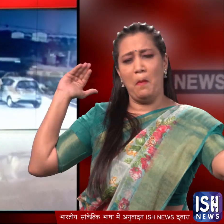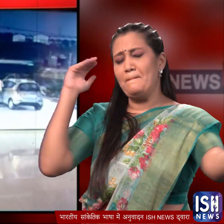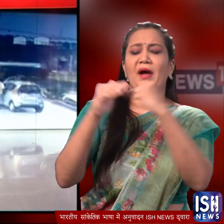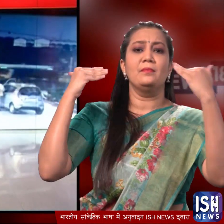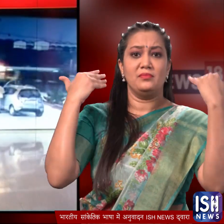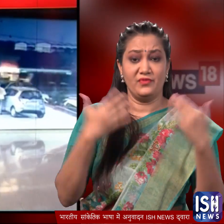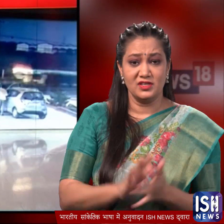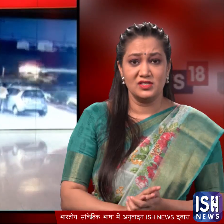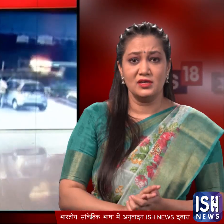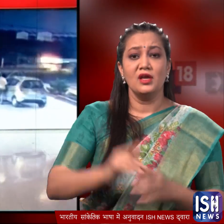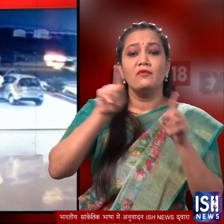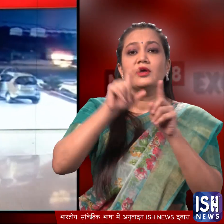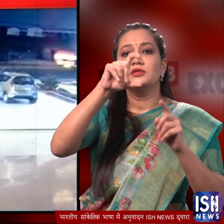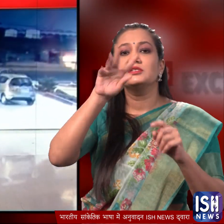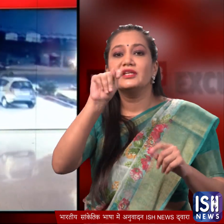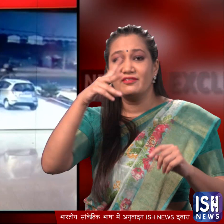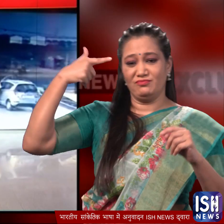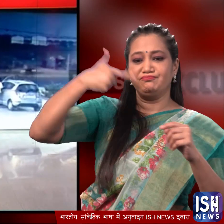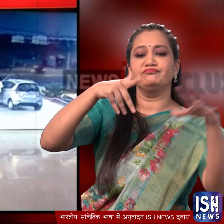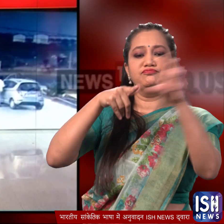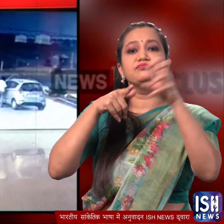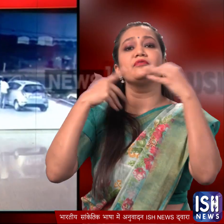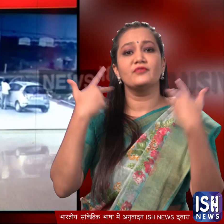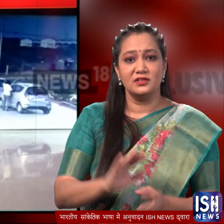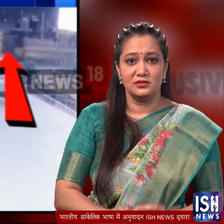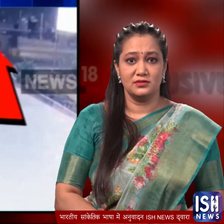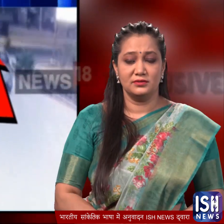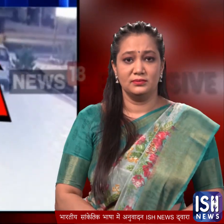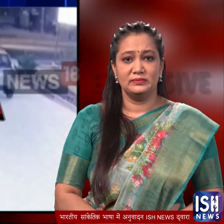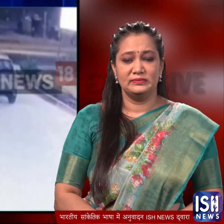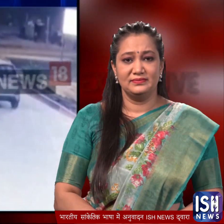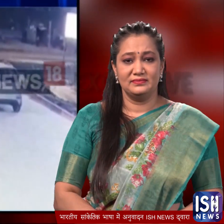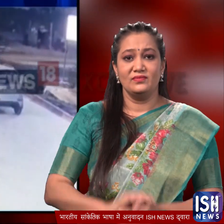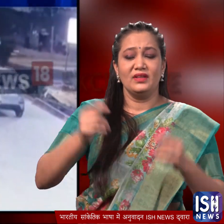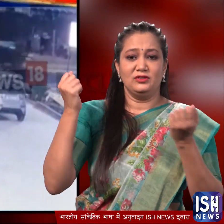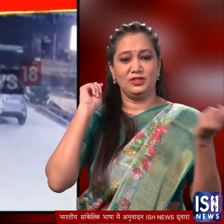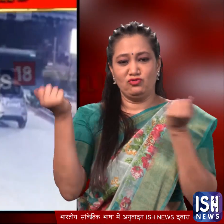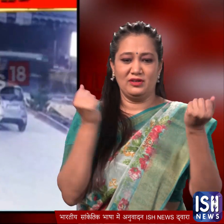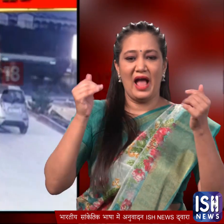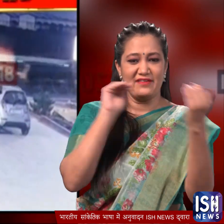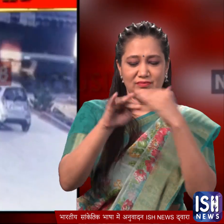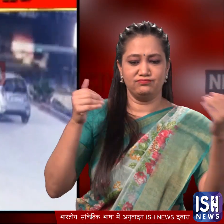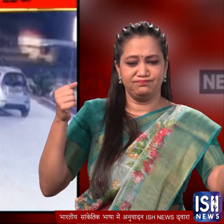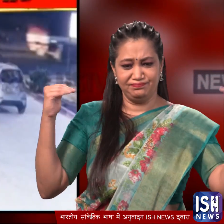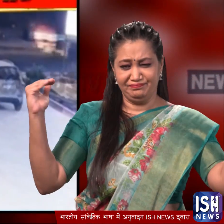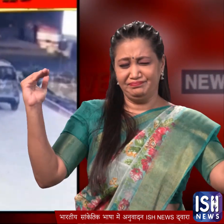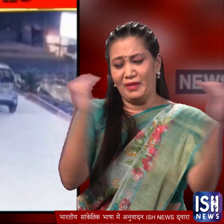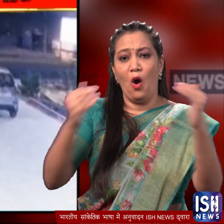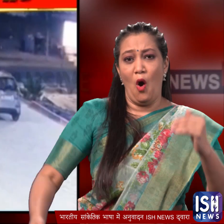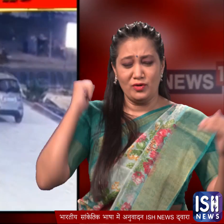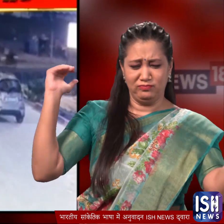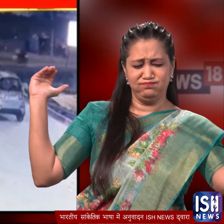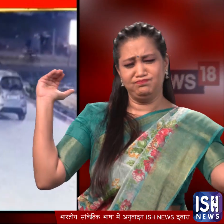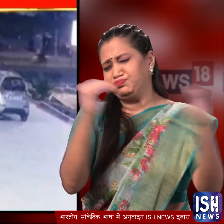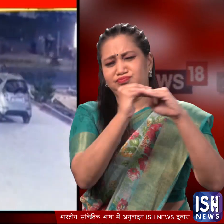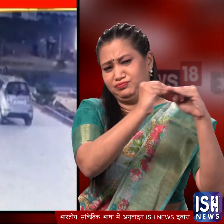हुई। इस हादसे की तस्वीरें वहां लगे एक सीसीटीवी कैमरे में भी रिकॉर्ड हो गई। जिसमें एक ट्रक हाईवे से गुजर रहे एक ऑटो को